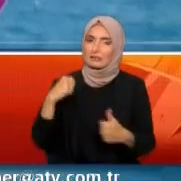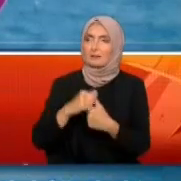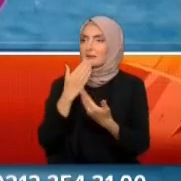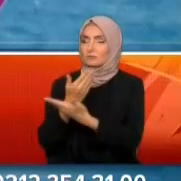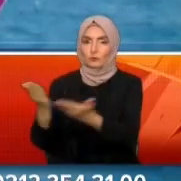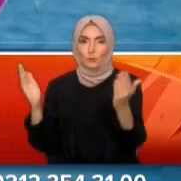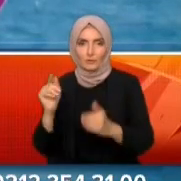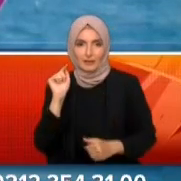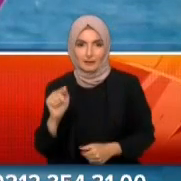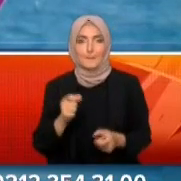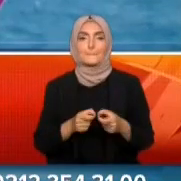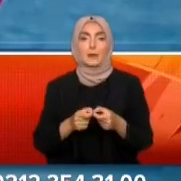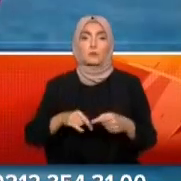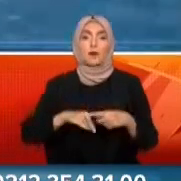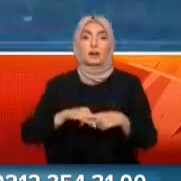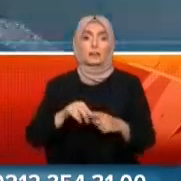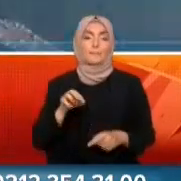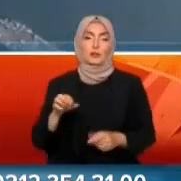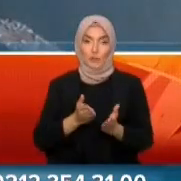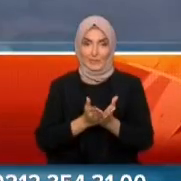yeniden başladığını duyurdu.